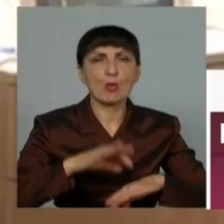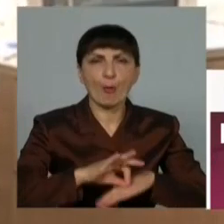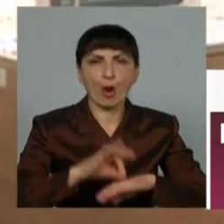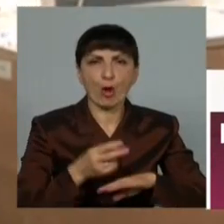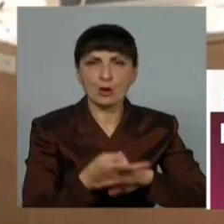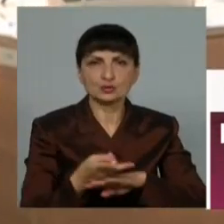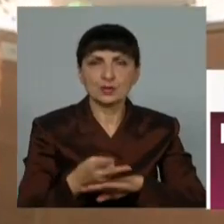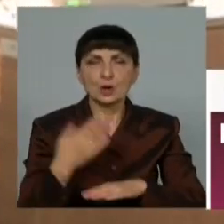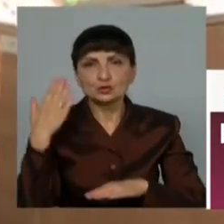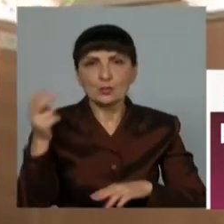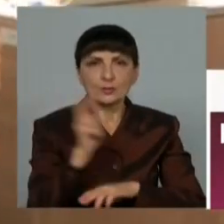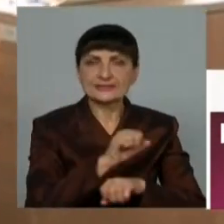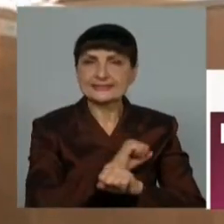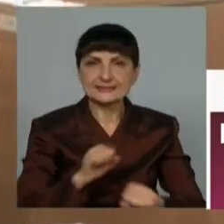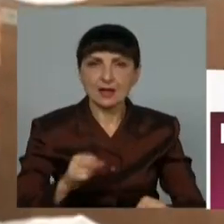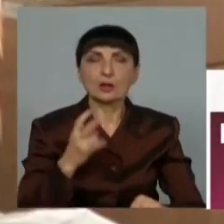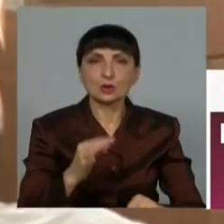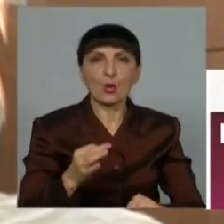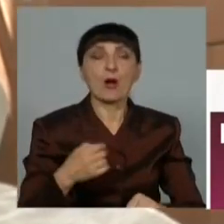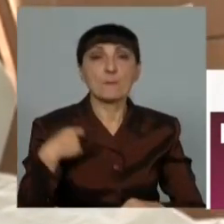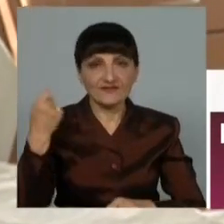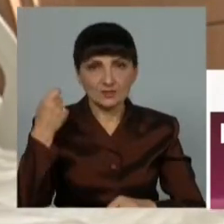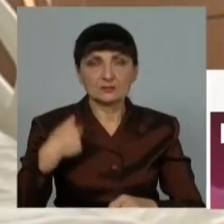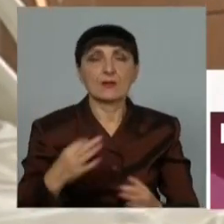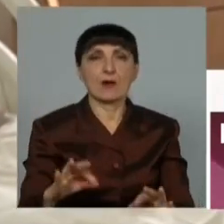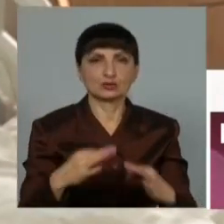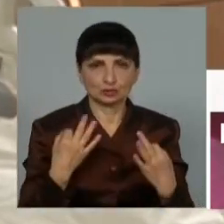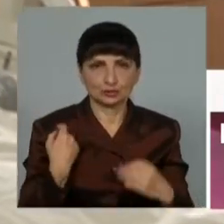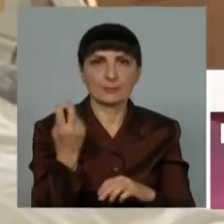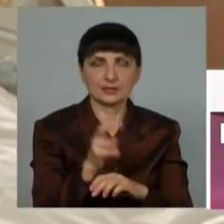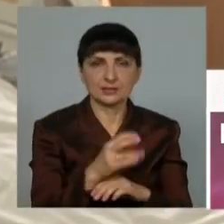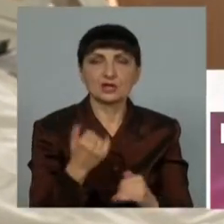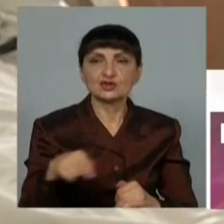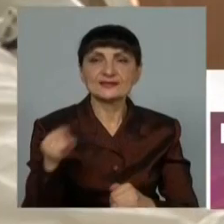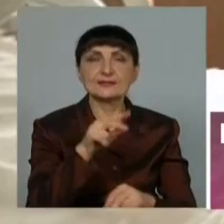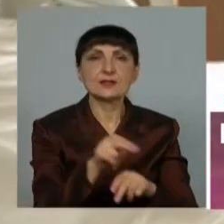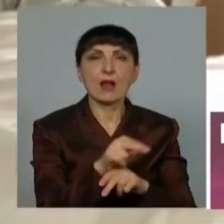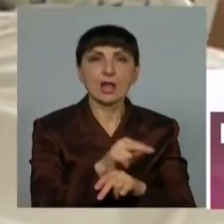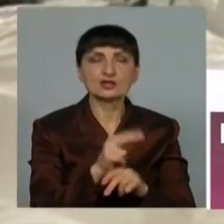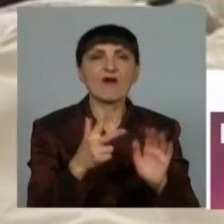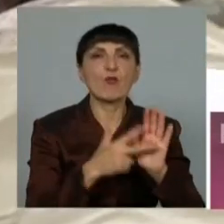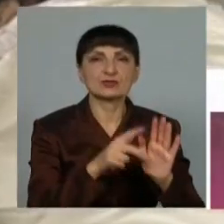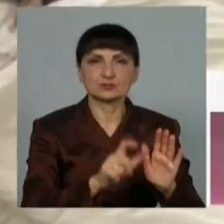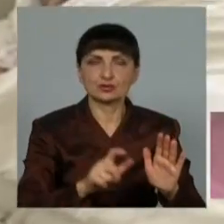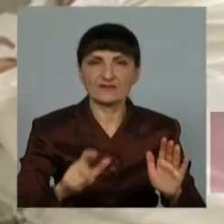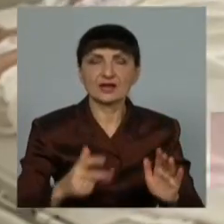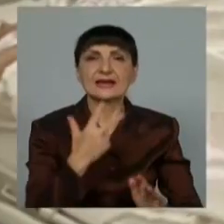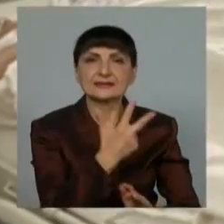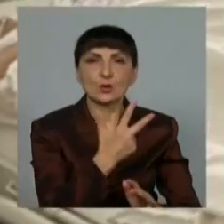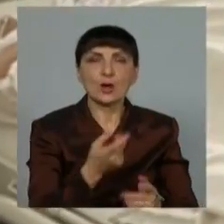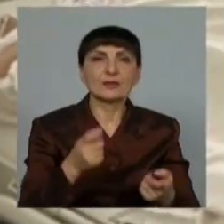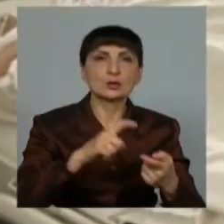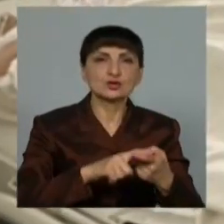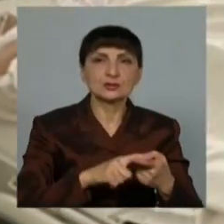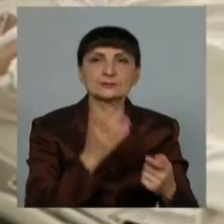сюда посторонним строго воспрещен. На нас сделали редкое исключение. Сейчас здесь лечат 8 пациентов, трое из которых подключены